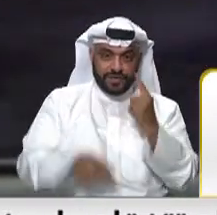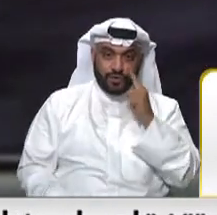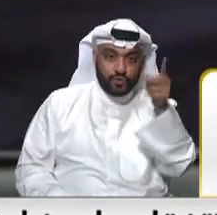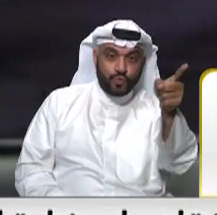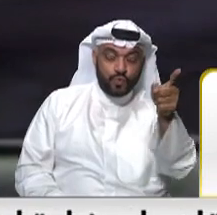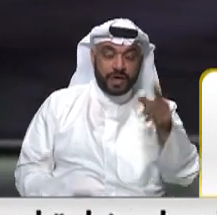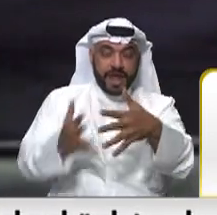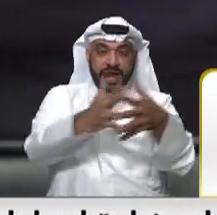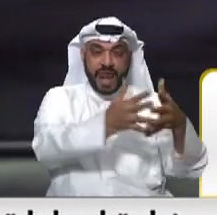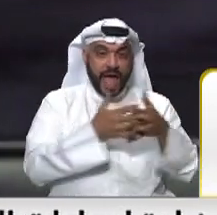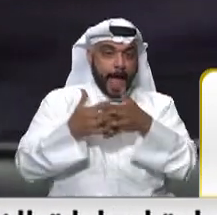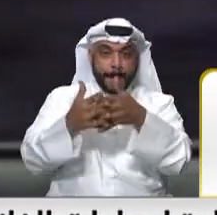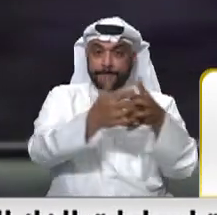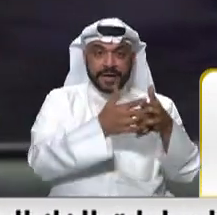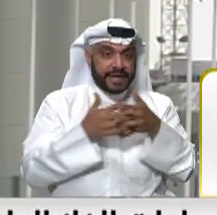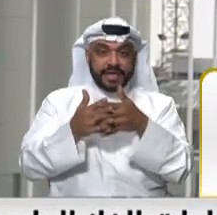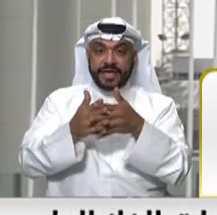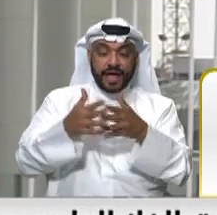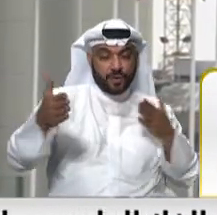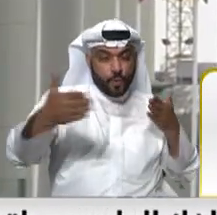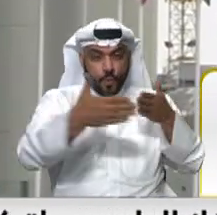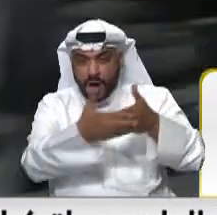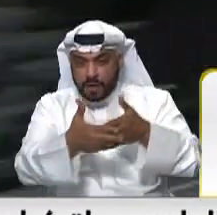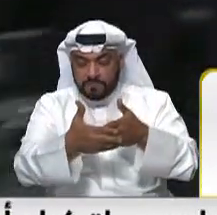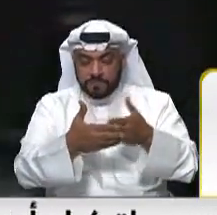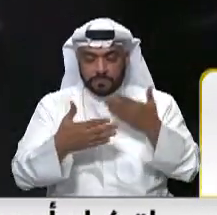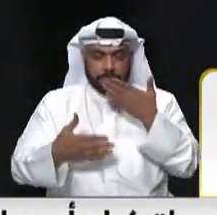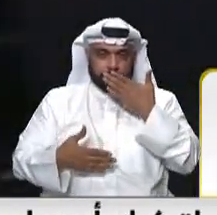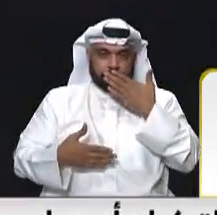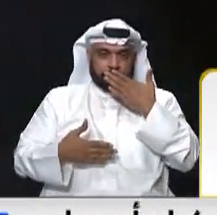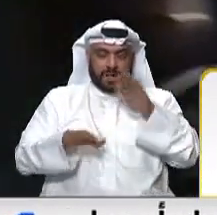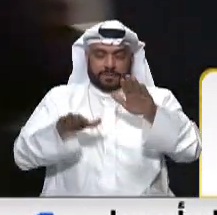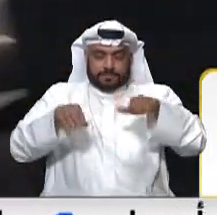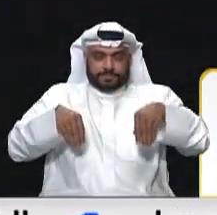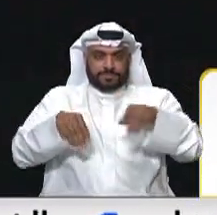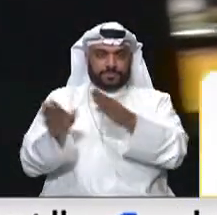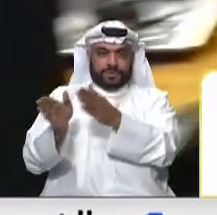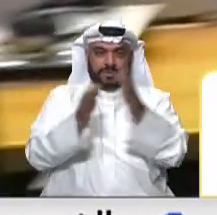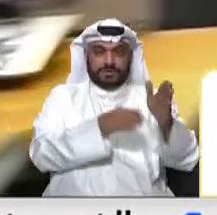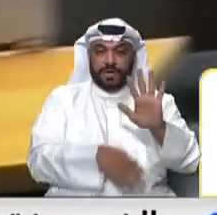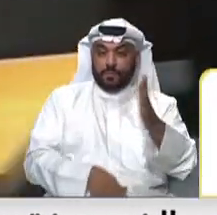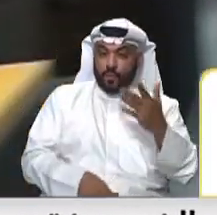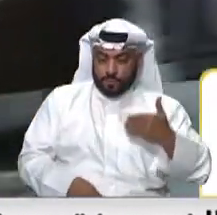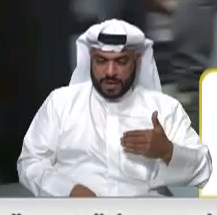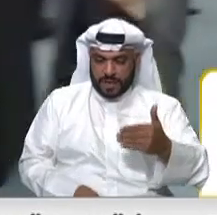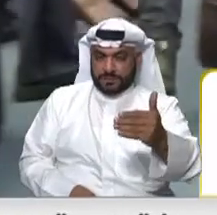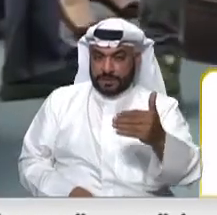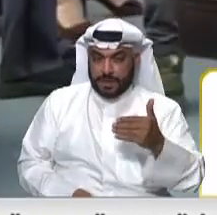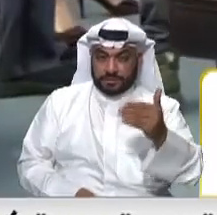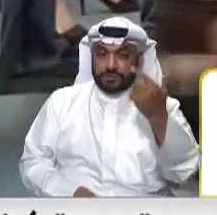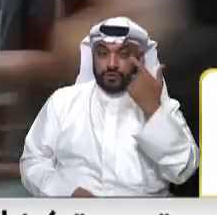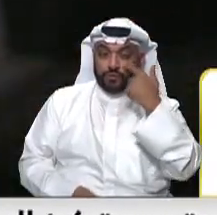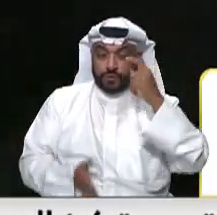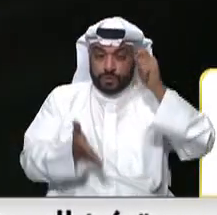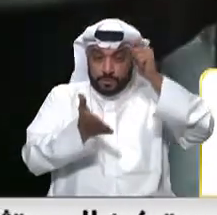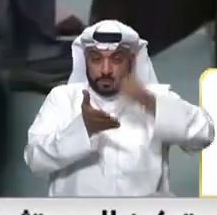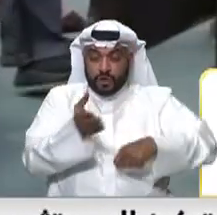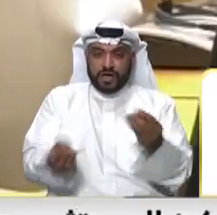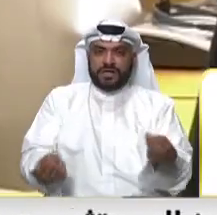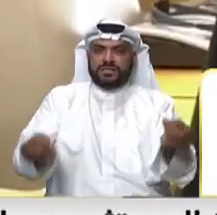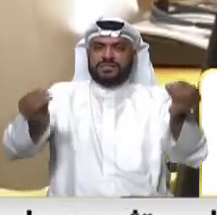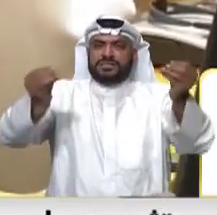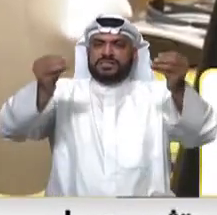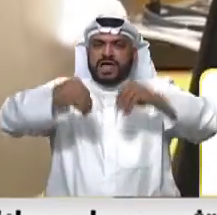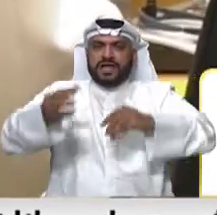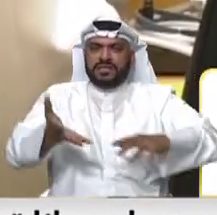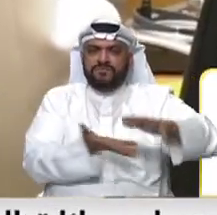تنفي عرقله الجهود الاوروبيه لمحاسبه ايران لكنها تخشى ان تؤدي خطوه كهذه الى تفاقم التوتر